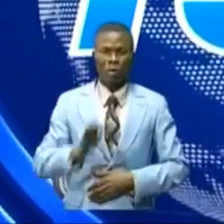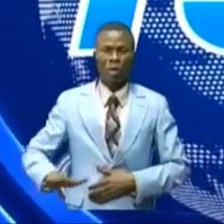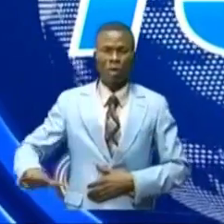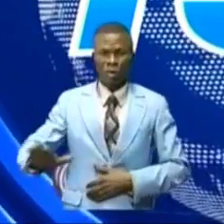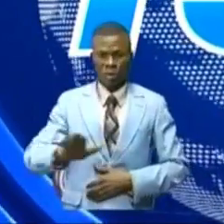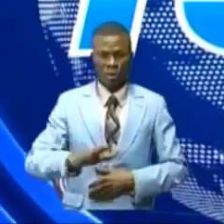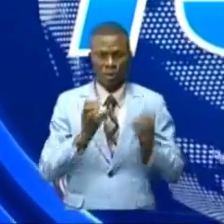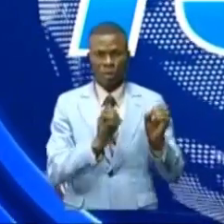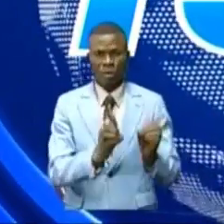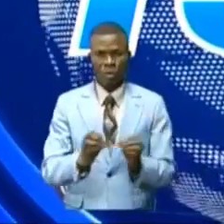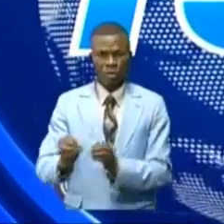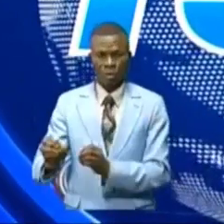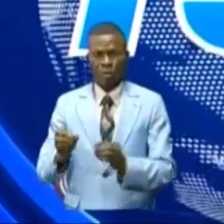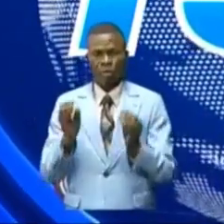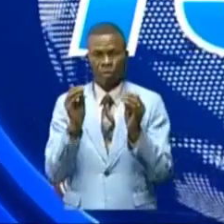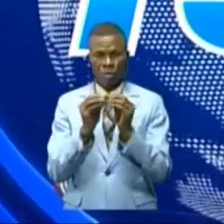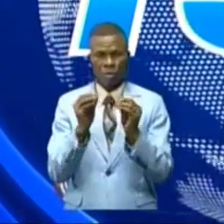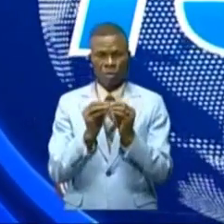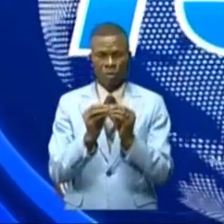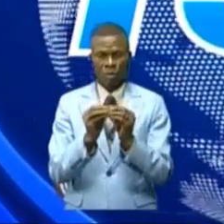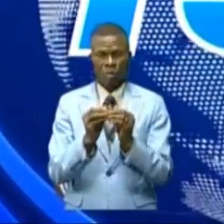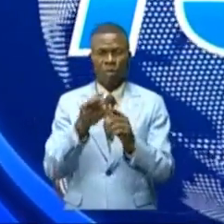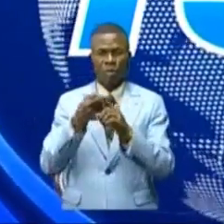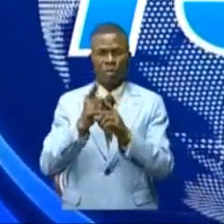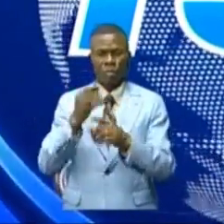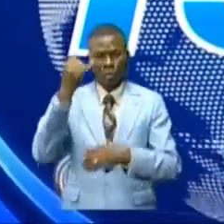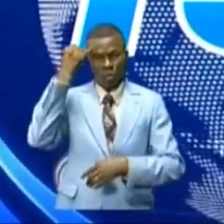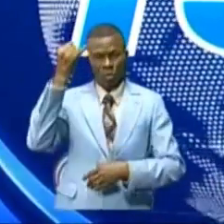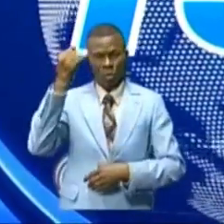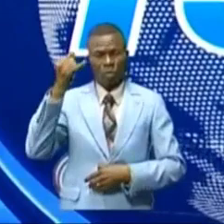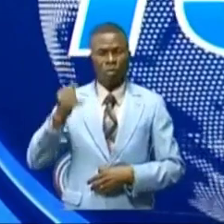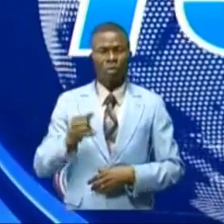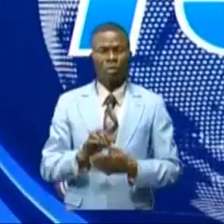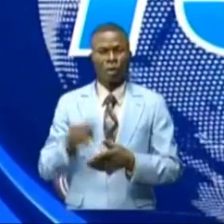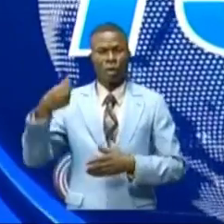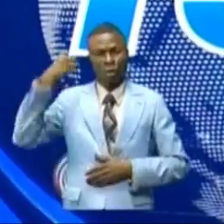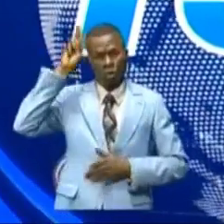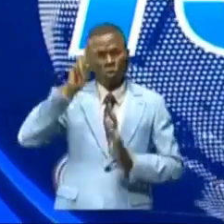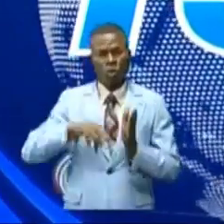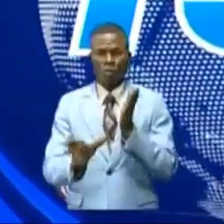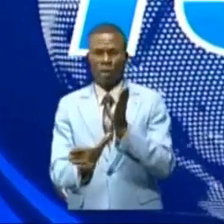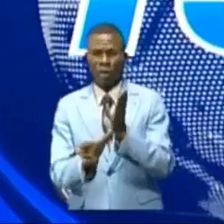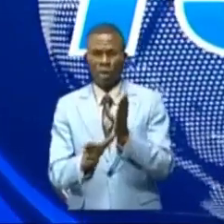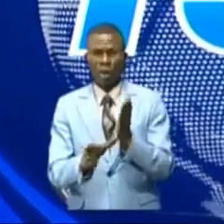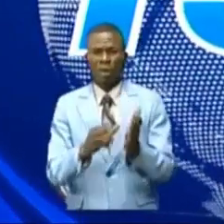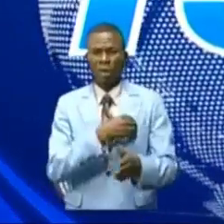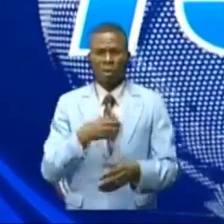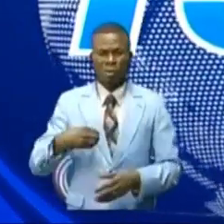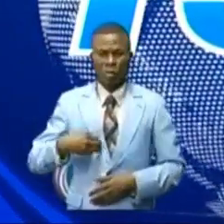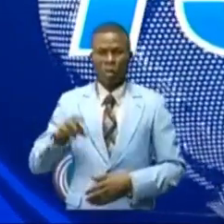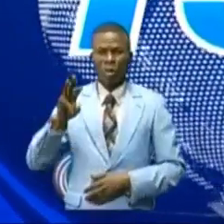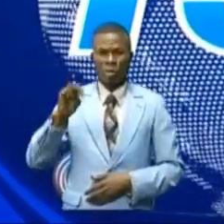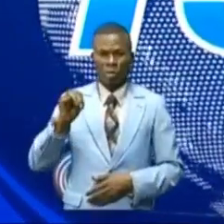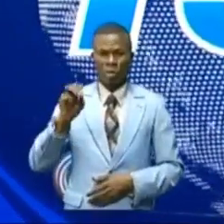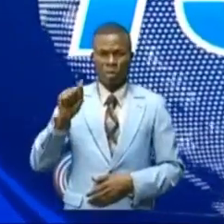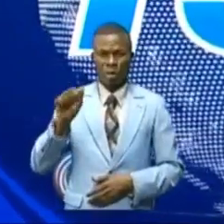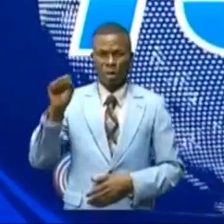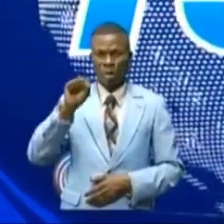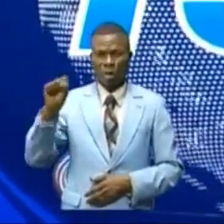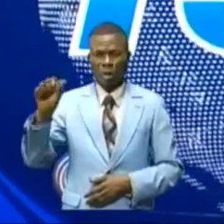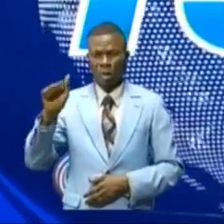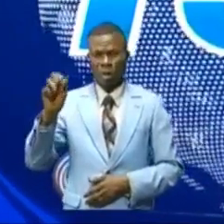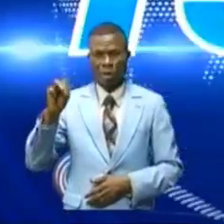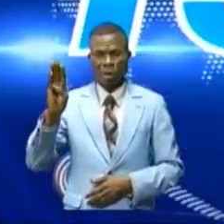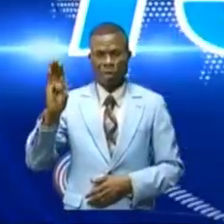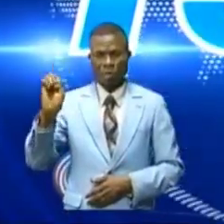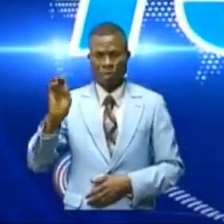a organisé une rencontre initiée par le gouverneur intérimaire Massamba Ferdinand avec les cadres de parti de